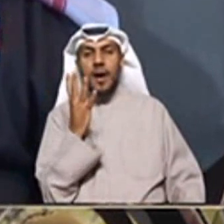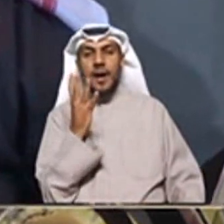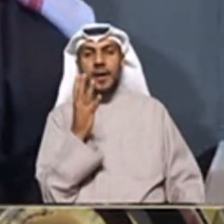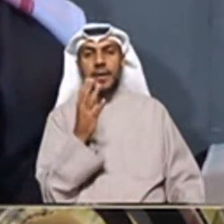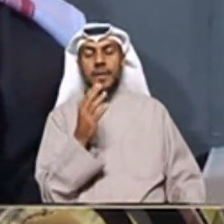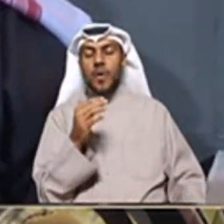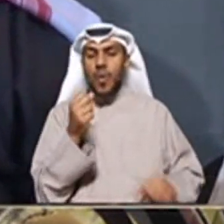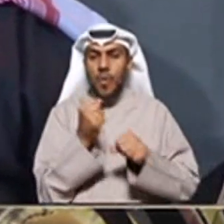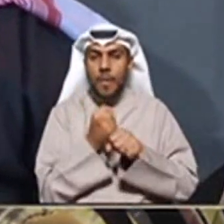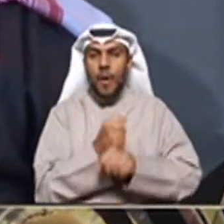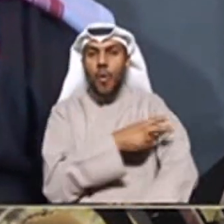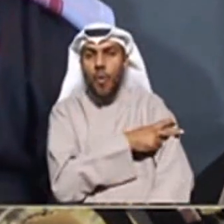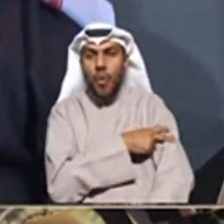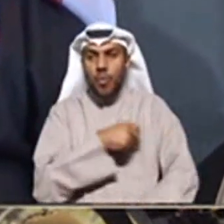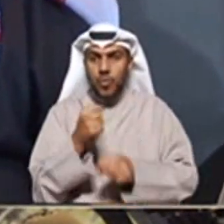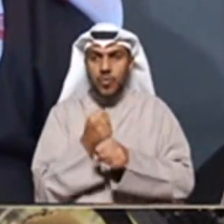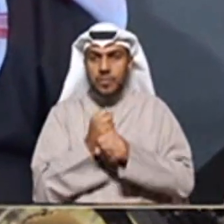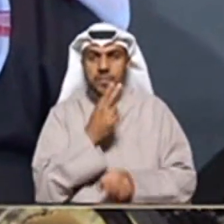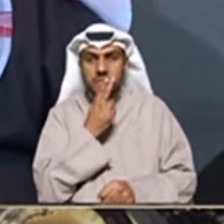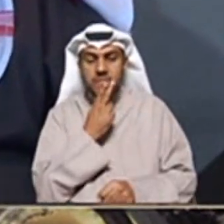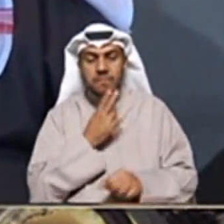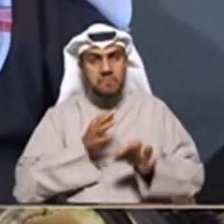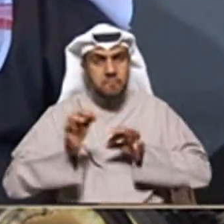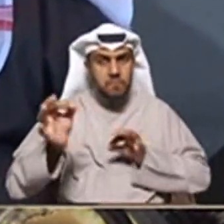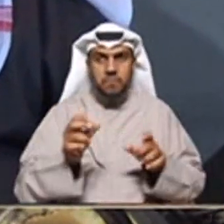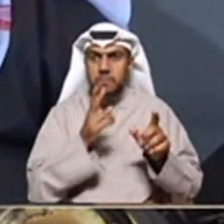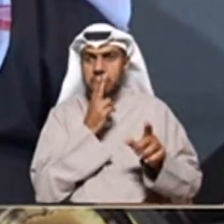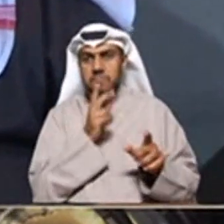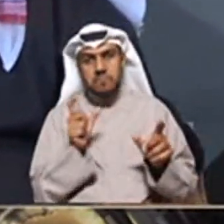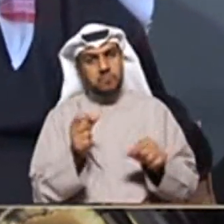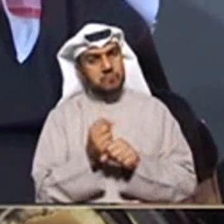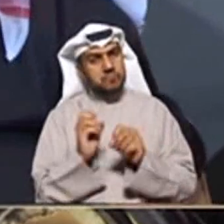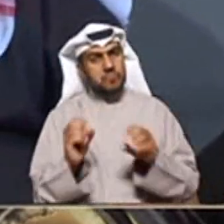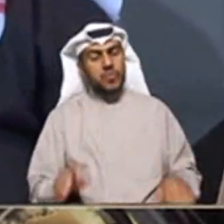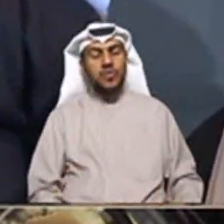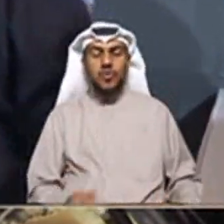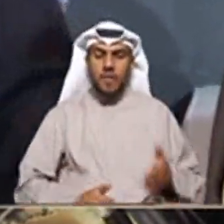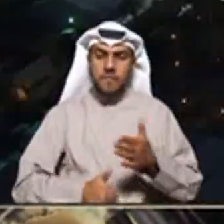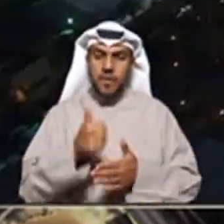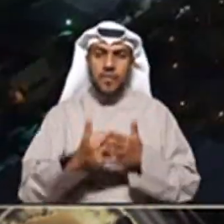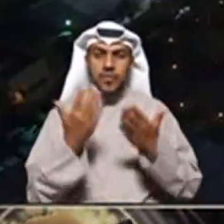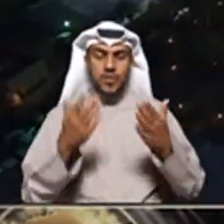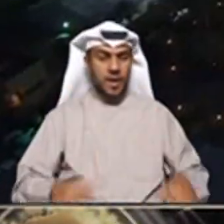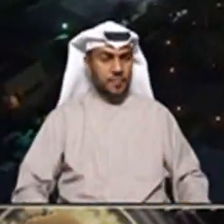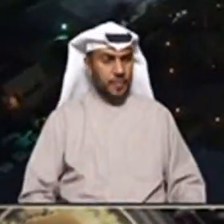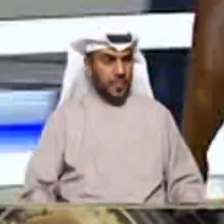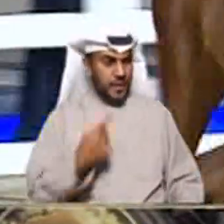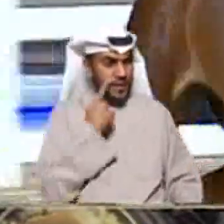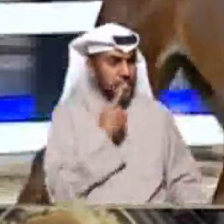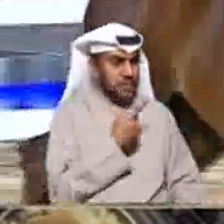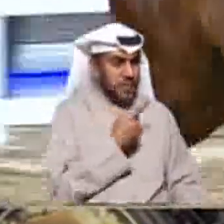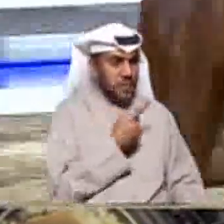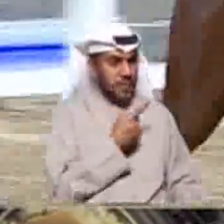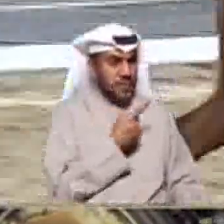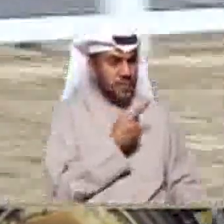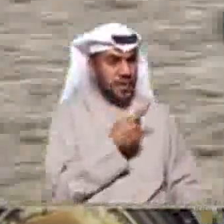المنظمة، متمنيا للجميع المشاركة والنجاح والتوفيق. بعدها بدأ عرض الخيول